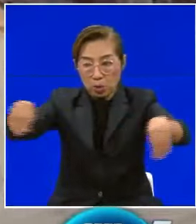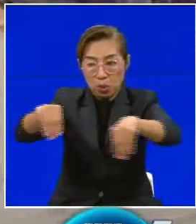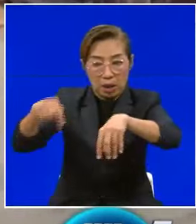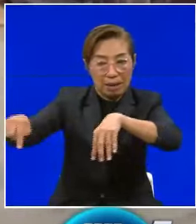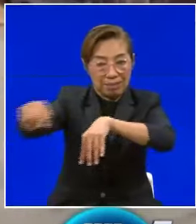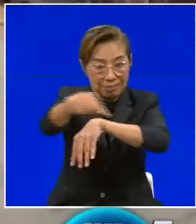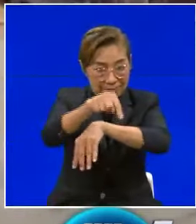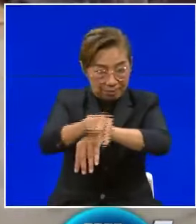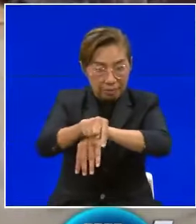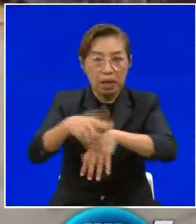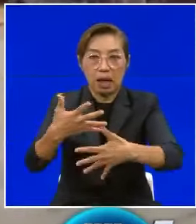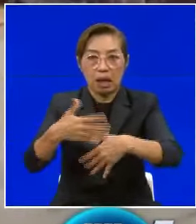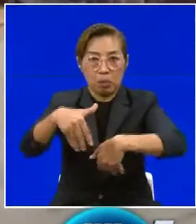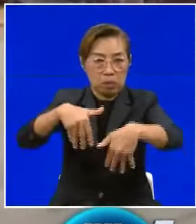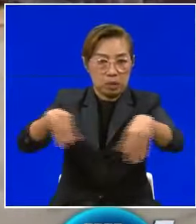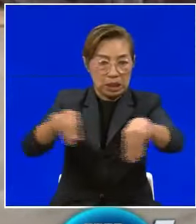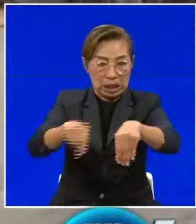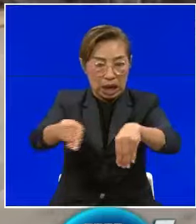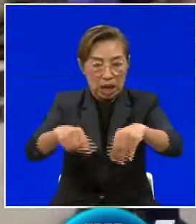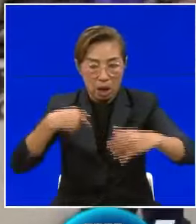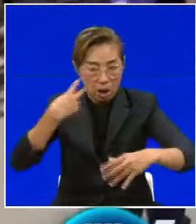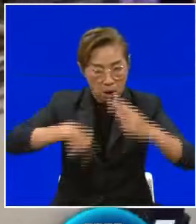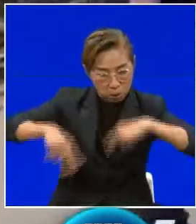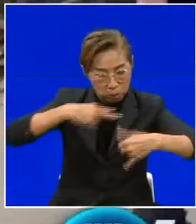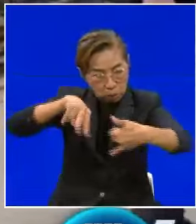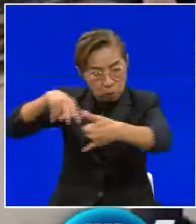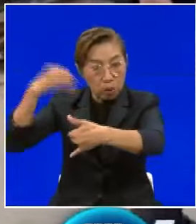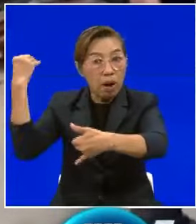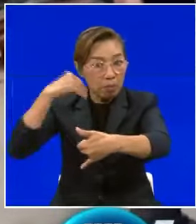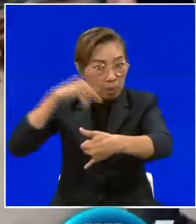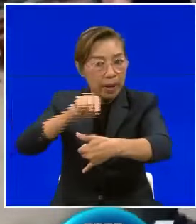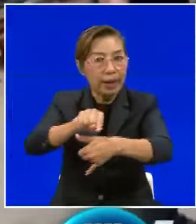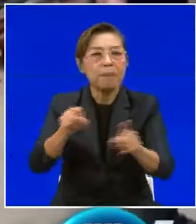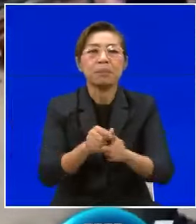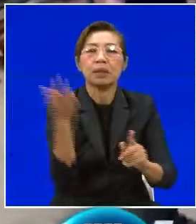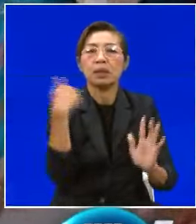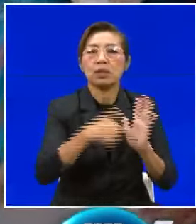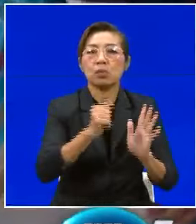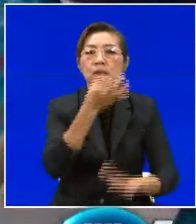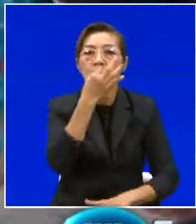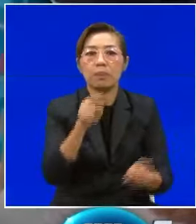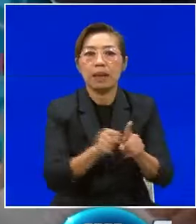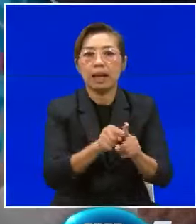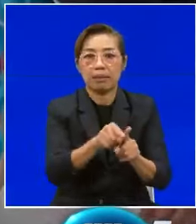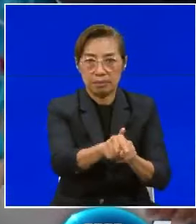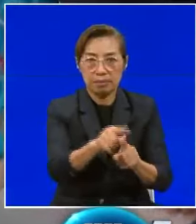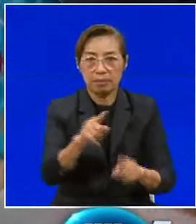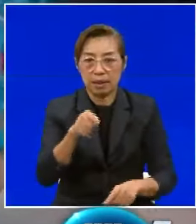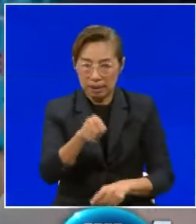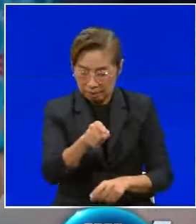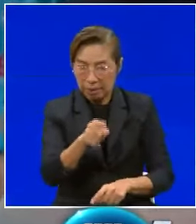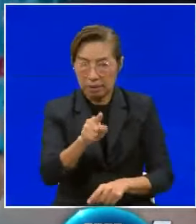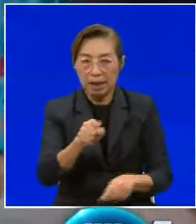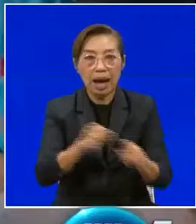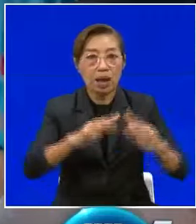มเสี่ยงพี่น้องประชาชนในพื้นที่ใกล้เคียงโรงงานต่อไปเหมือนที่สมุทรสาครเลยใครอยู่ใกล้ต้องเอามาตรวจสุขภาพห